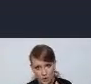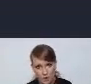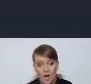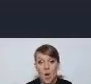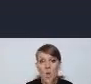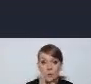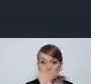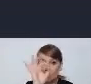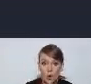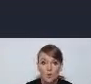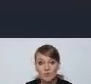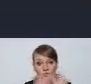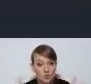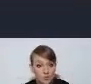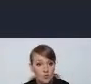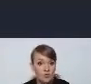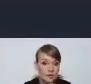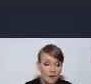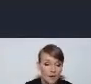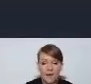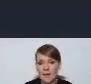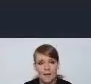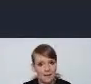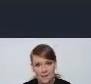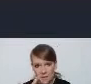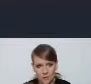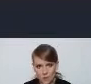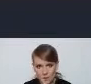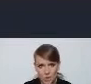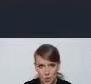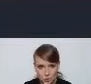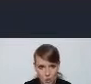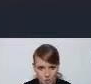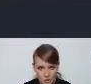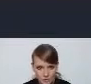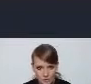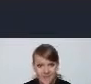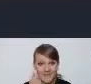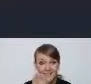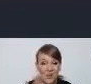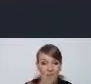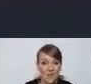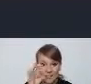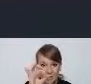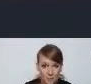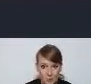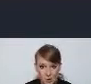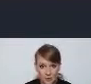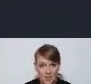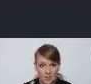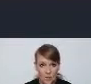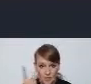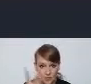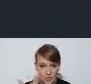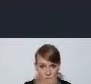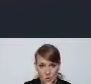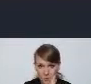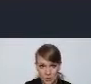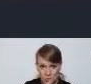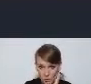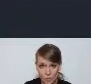80% wszystkich przedsięwzięć jest poniżej 100 milionów złotych. Tylko 20% przedsięwzięć jest powyżej 100 milionów złotych. A